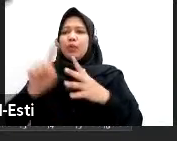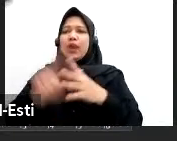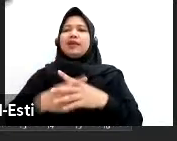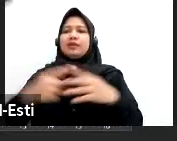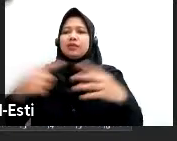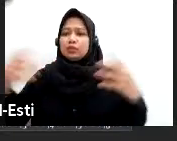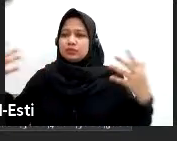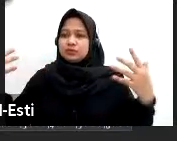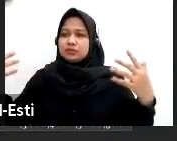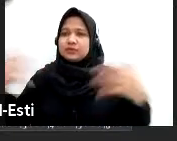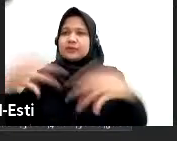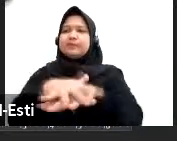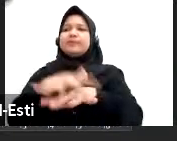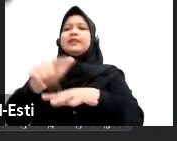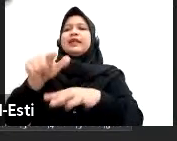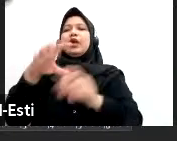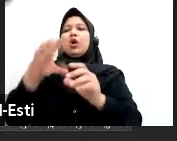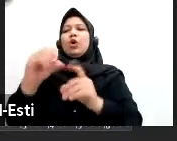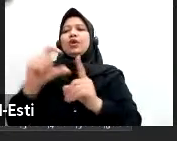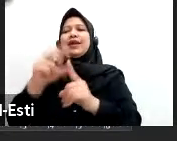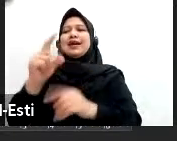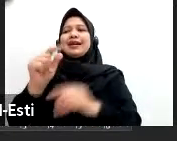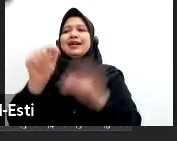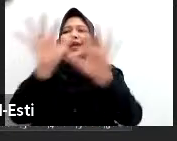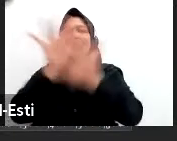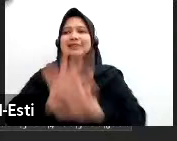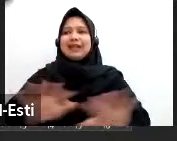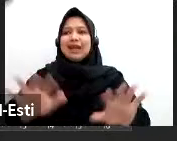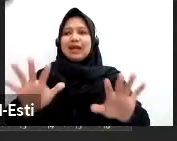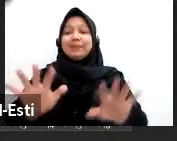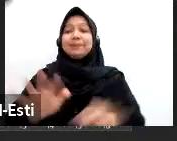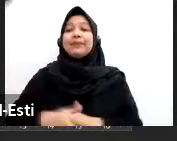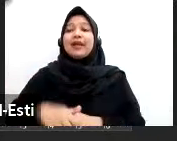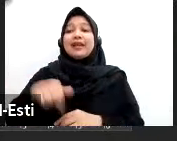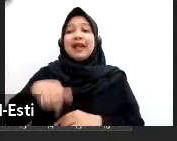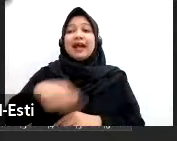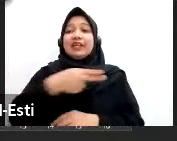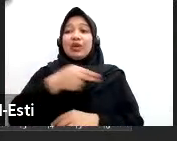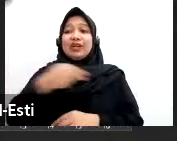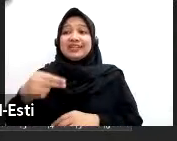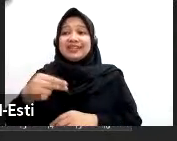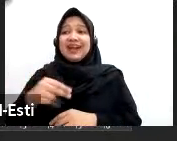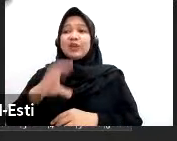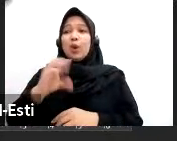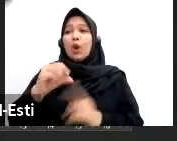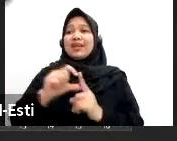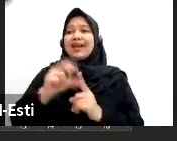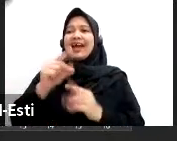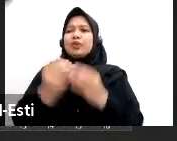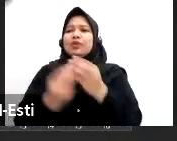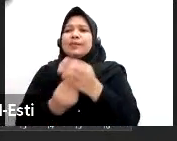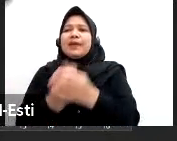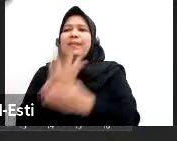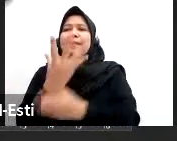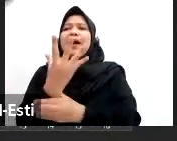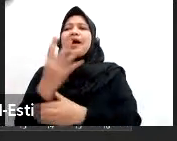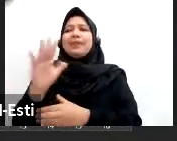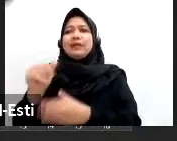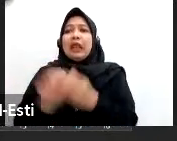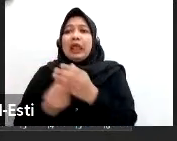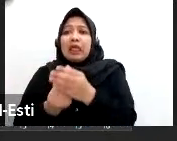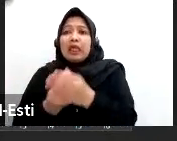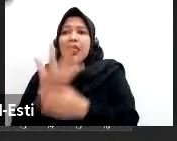informasi yang kami dapat kalau di Indonesia sendiri kan audiary ini masih tahap pengembangan jadi tahap pengembangan yang sudah lumayan lama